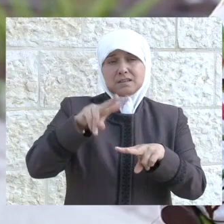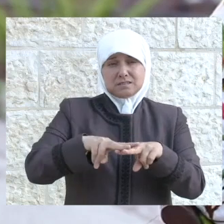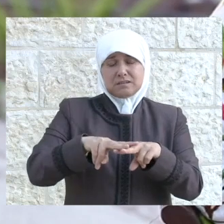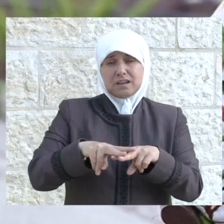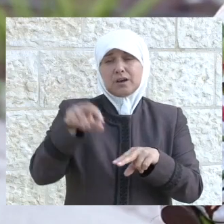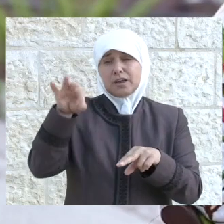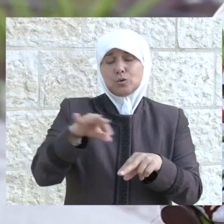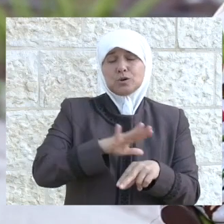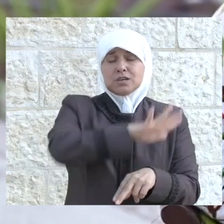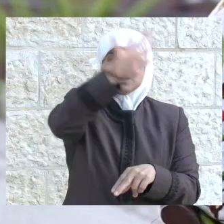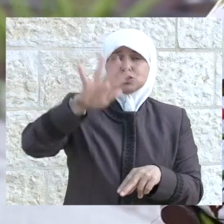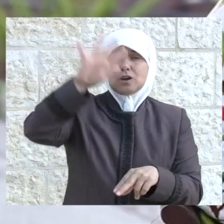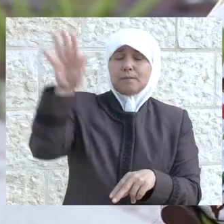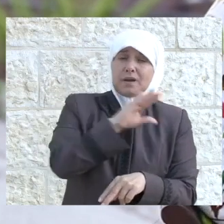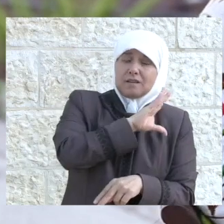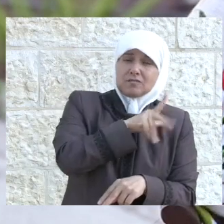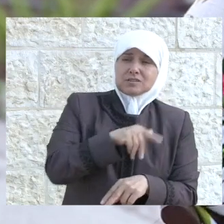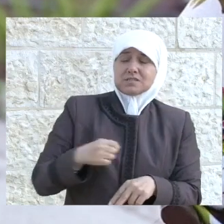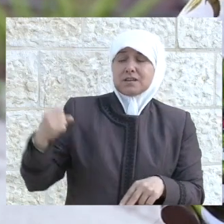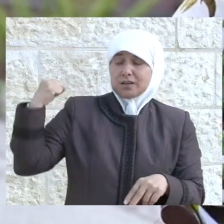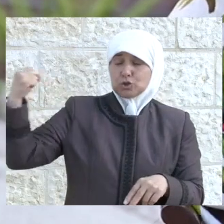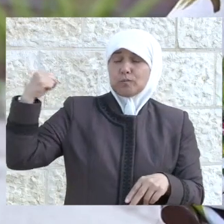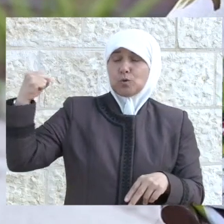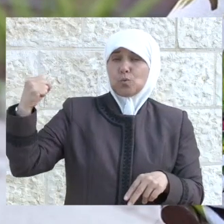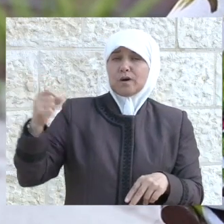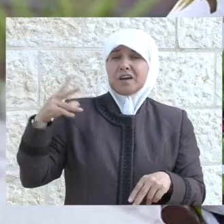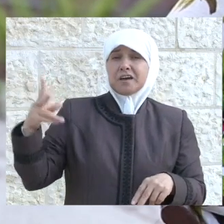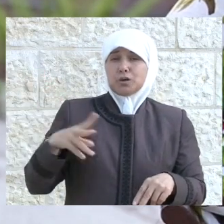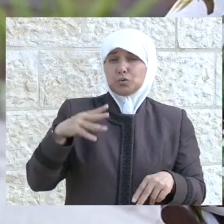إرادة حديدية إرادة قوية بنقدر نتخطى فيها كل الصعوبات،